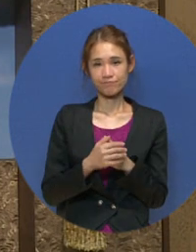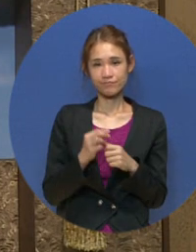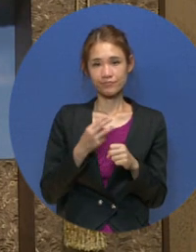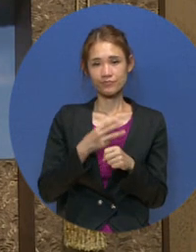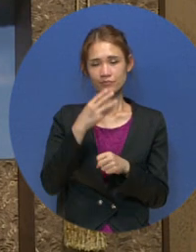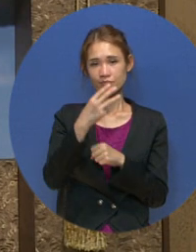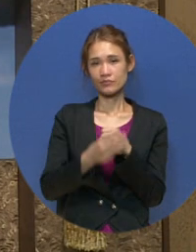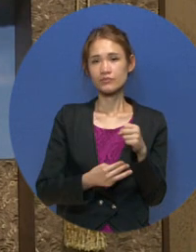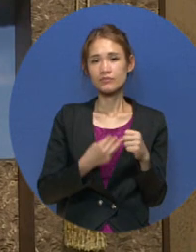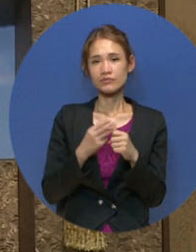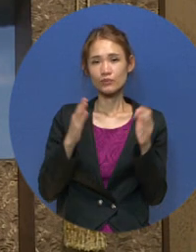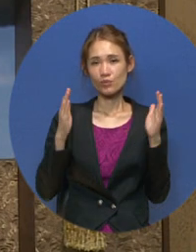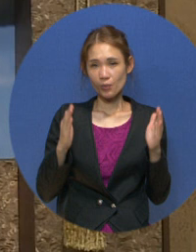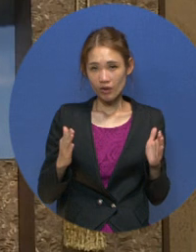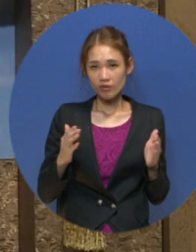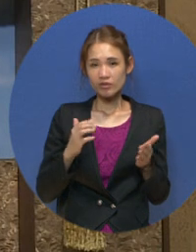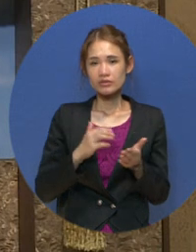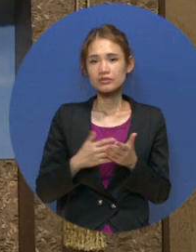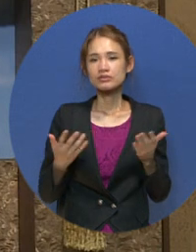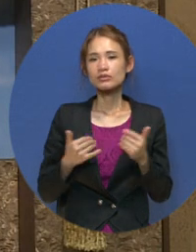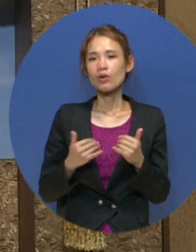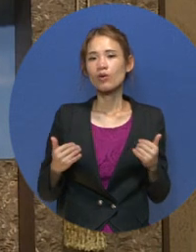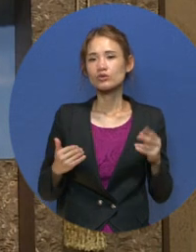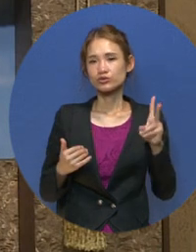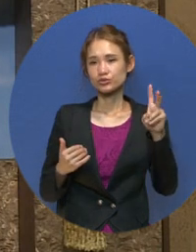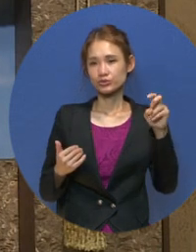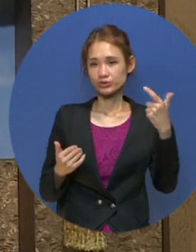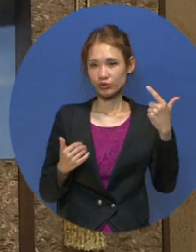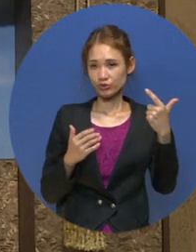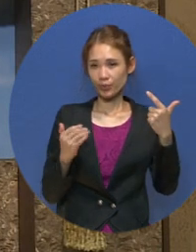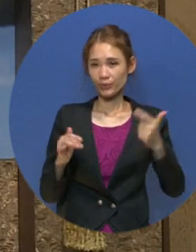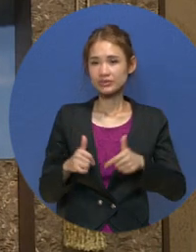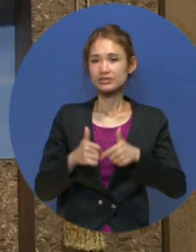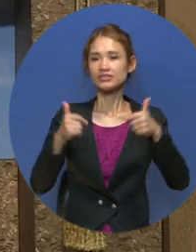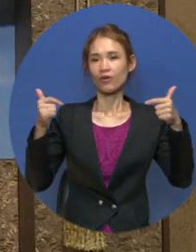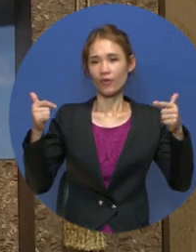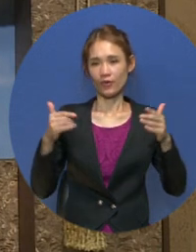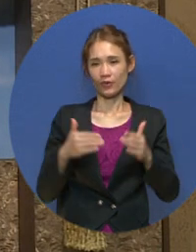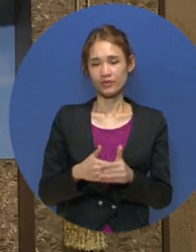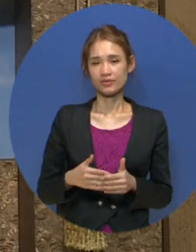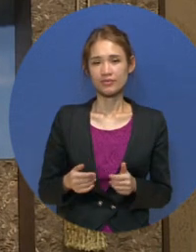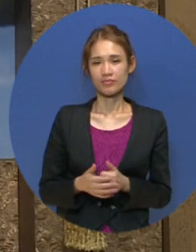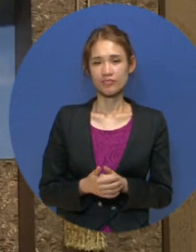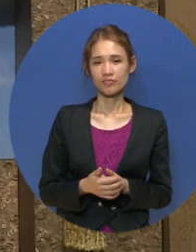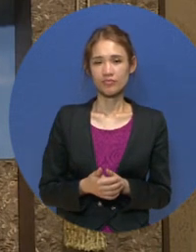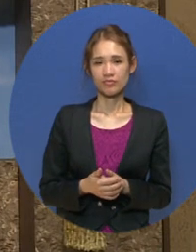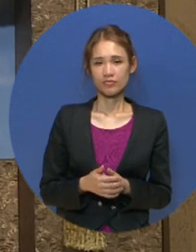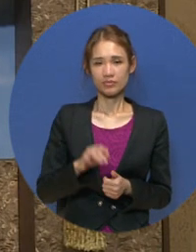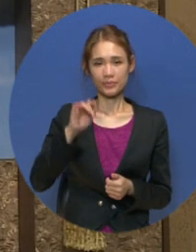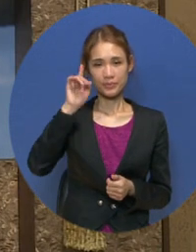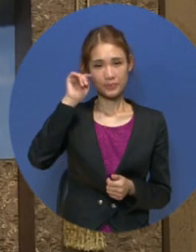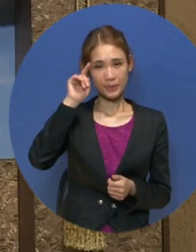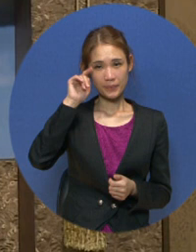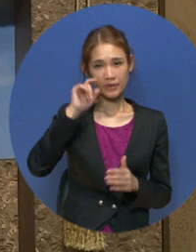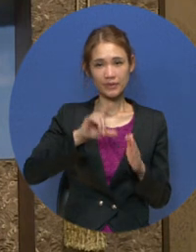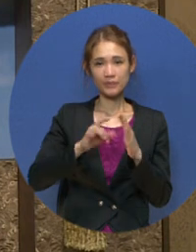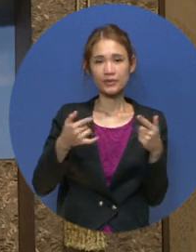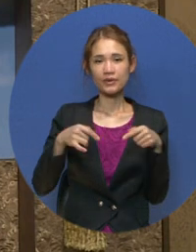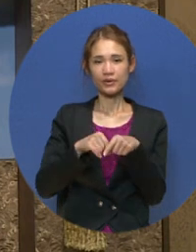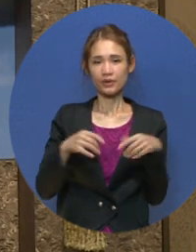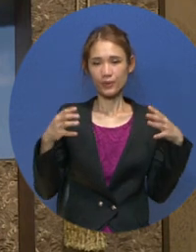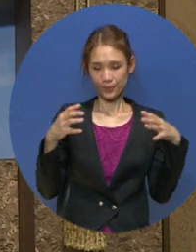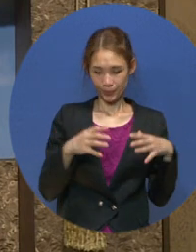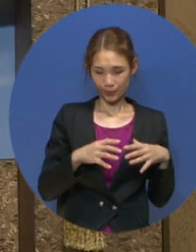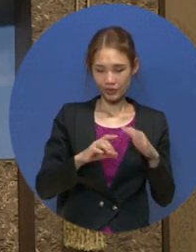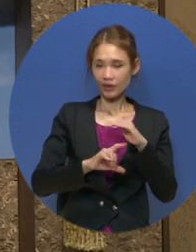저희가 거의 3년 만에 또 저희 전체 직원들이 한 26명이 늘어났습니다. 그래서 매일 아침마다 함께 모여서